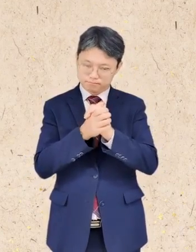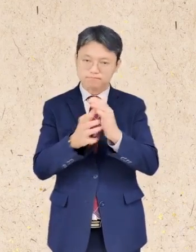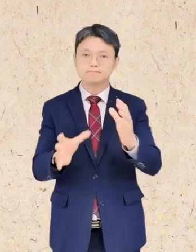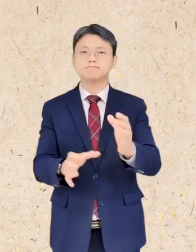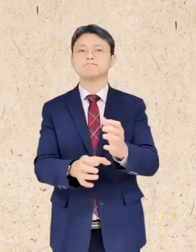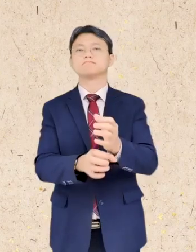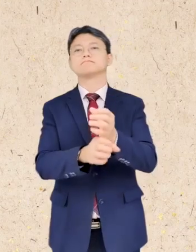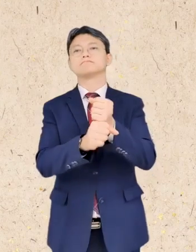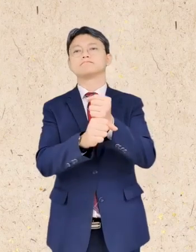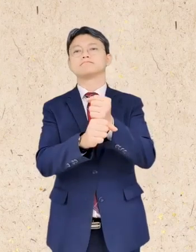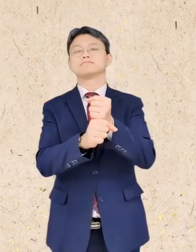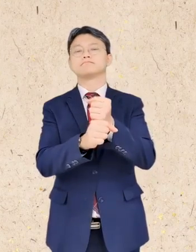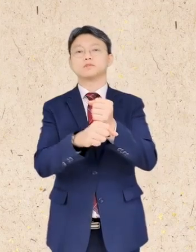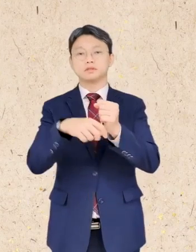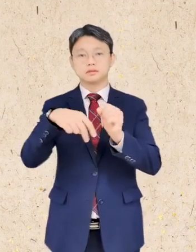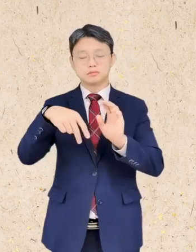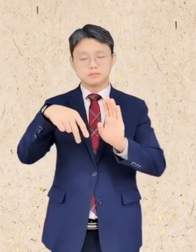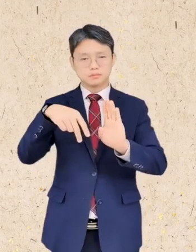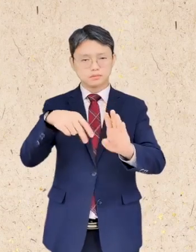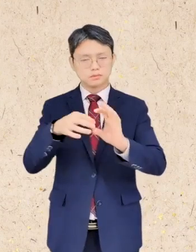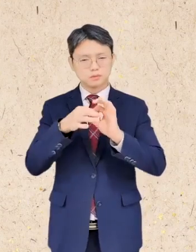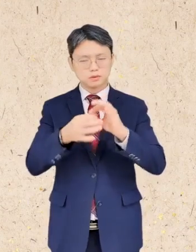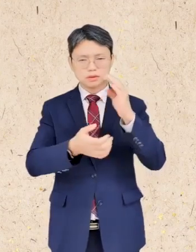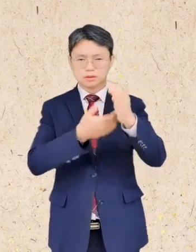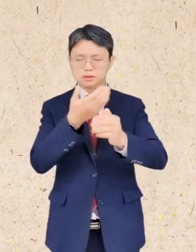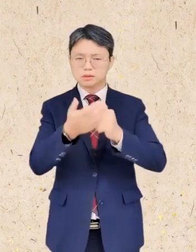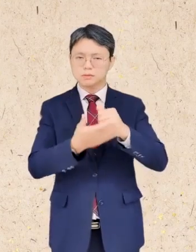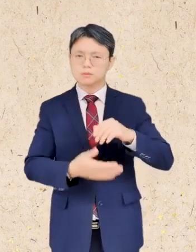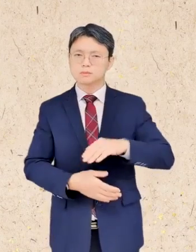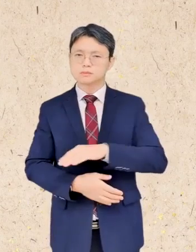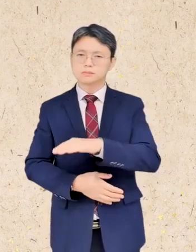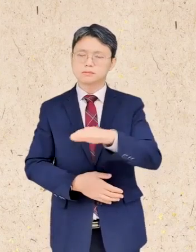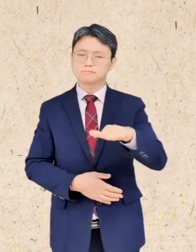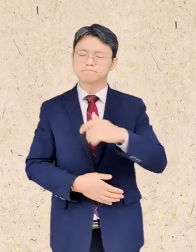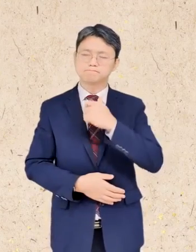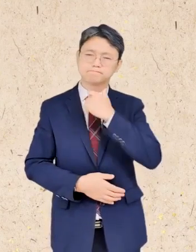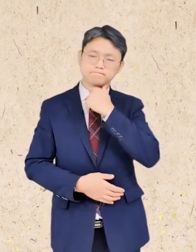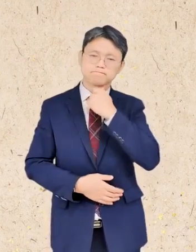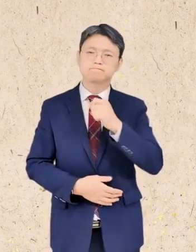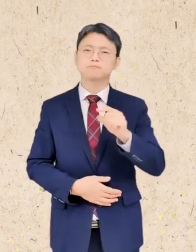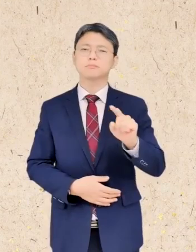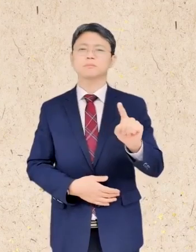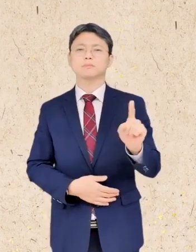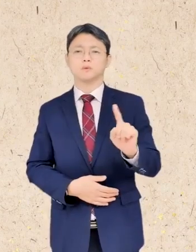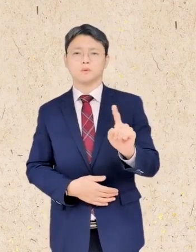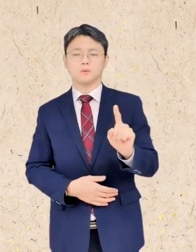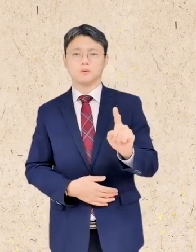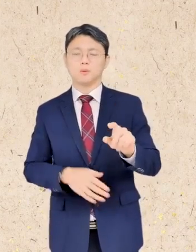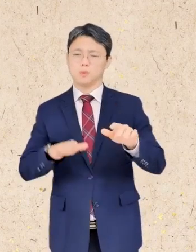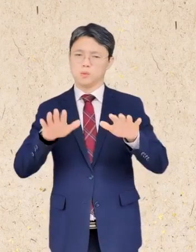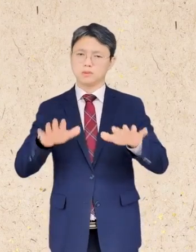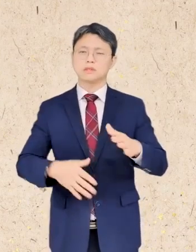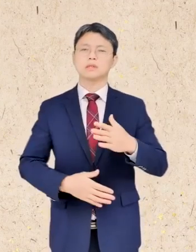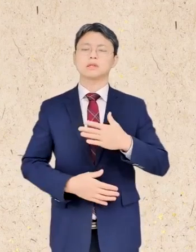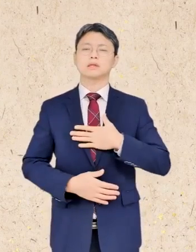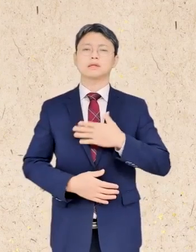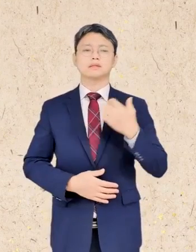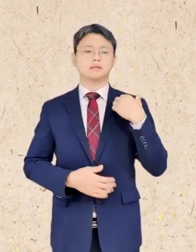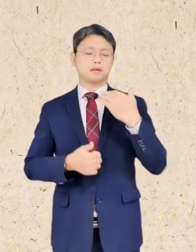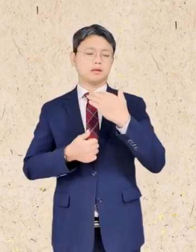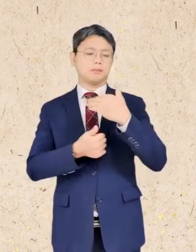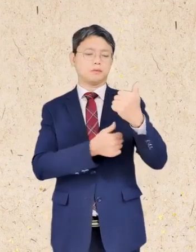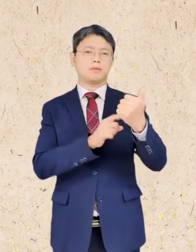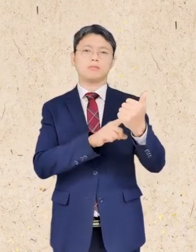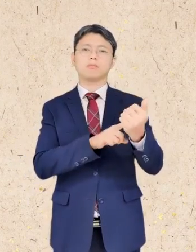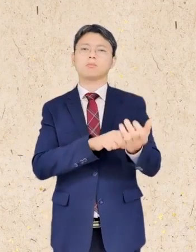기도함으로 맞춰지게 됩니다. 데살로니가 후서를 통하여 하나님이 진정 우리에게 원하시는 것이 무엇인지, 오늘